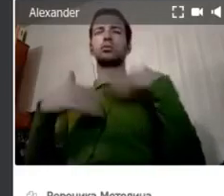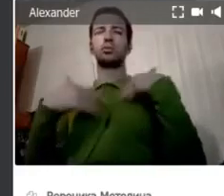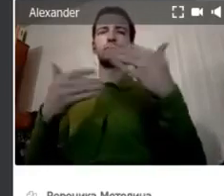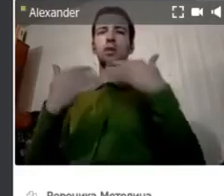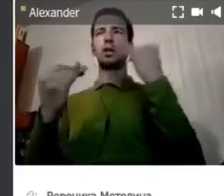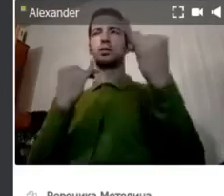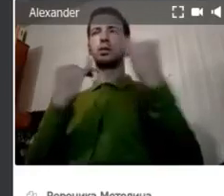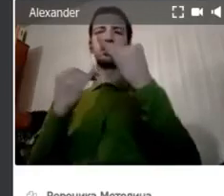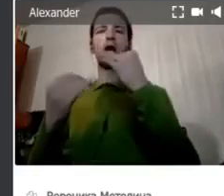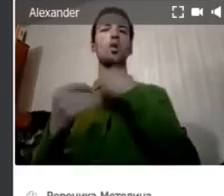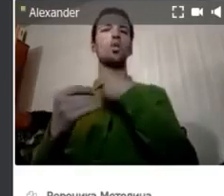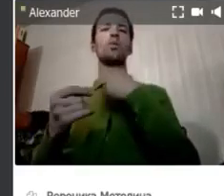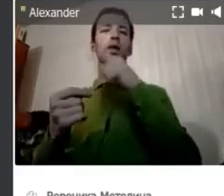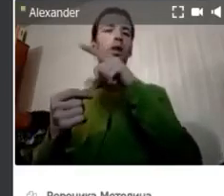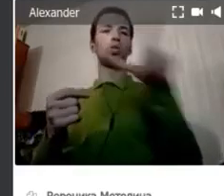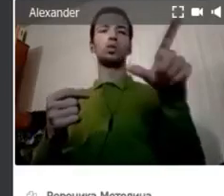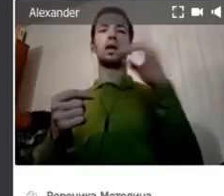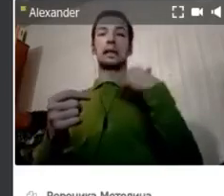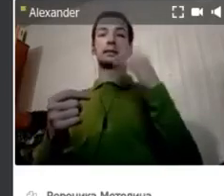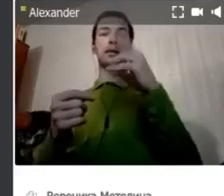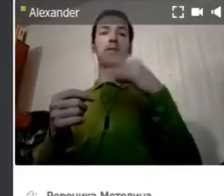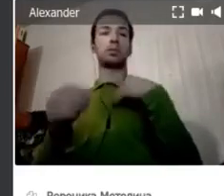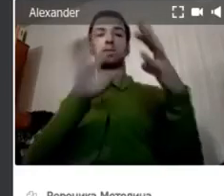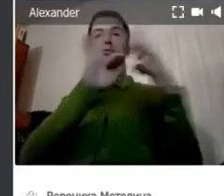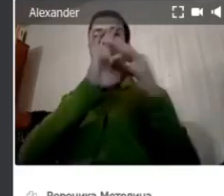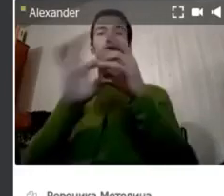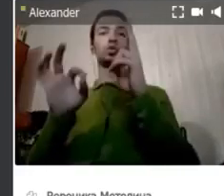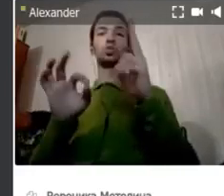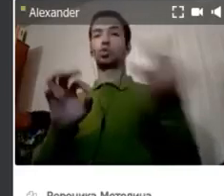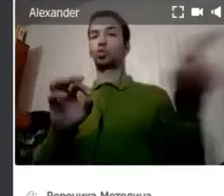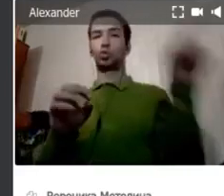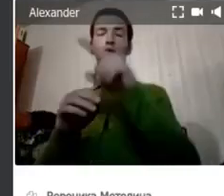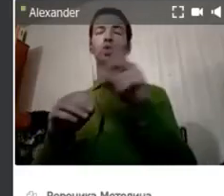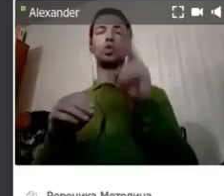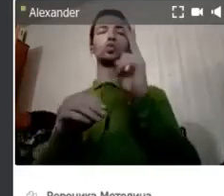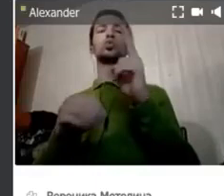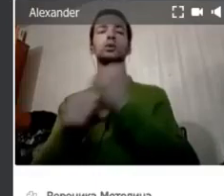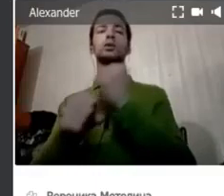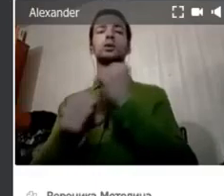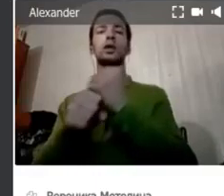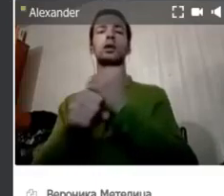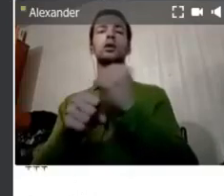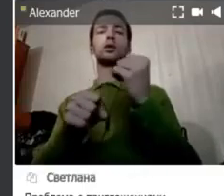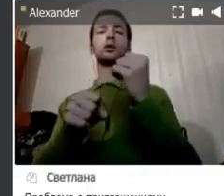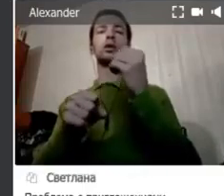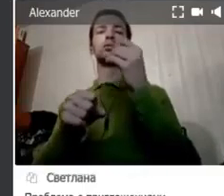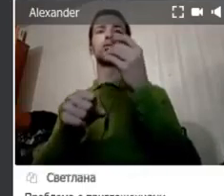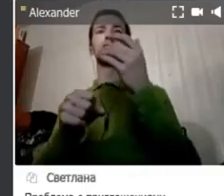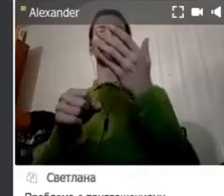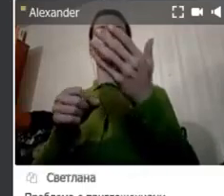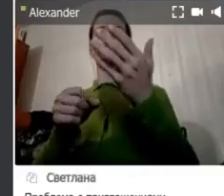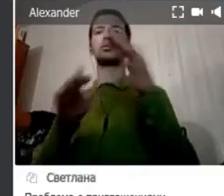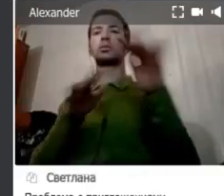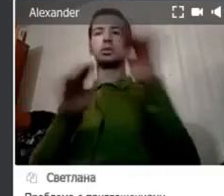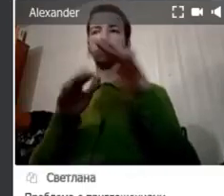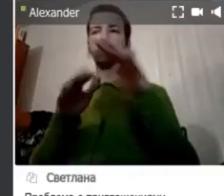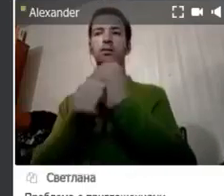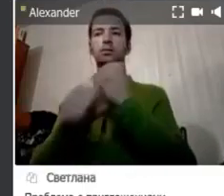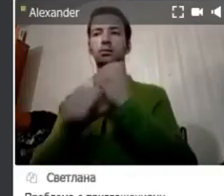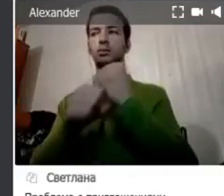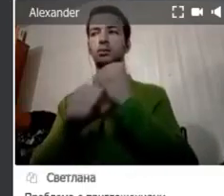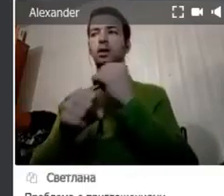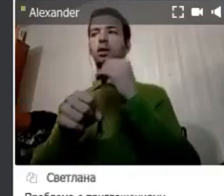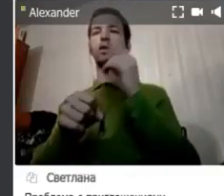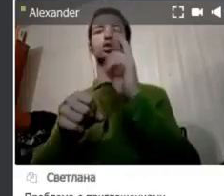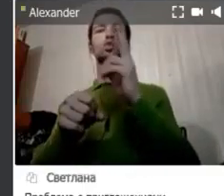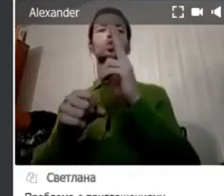посещайте, кстати, я провожу ВКонтакте трансляции и по приглашению, у меня на YouTube-канале есть огромное количество видео, часов на